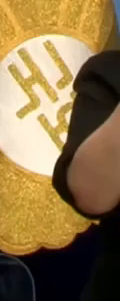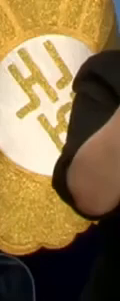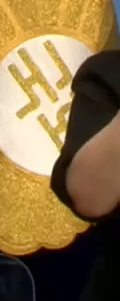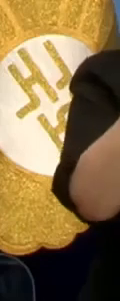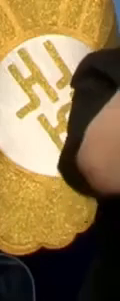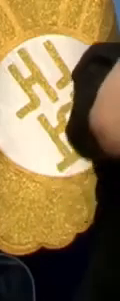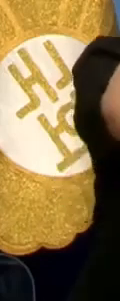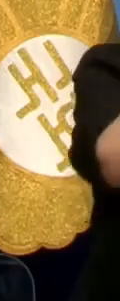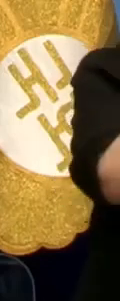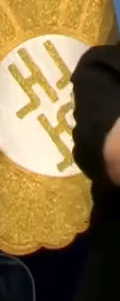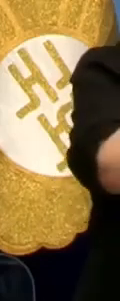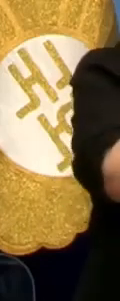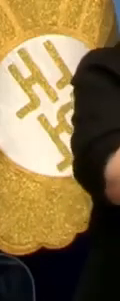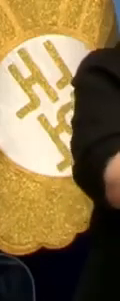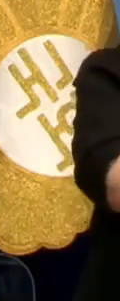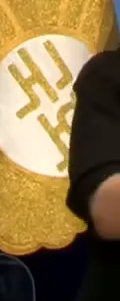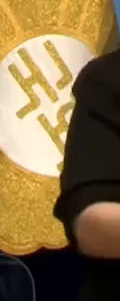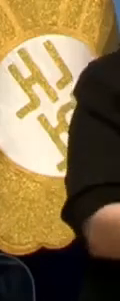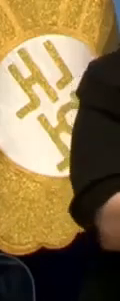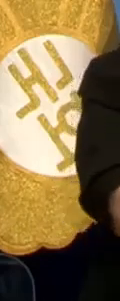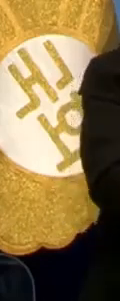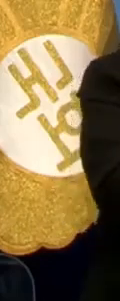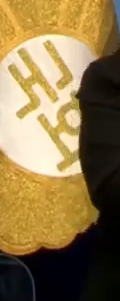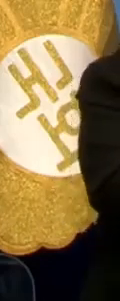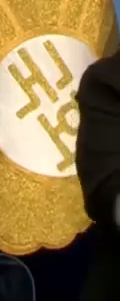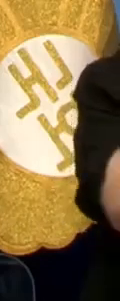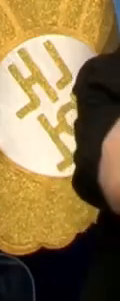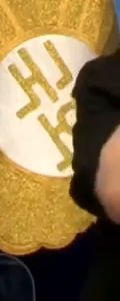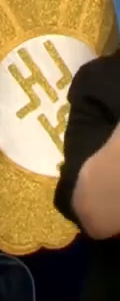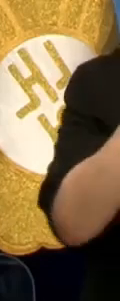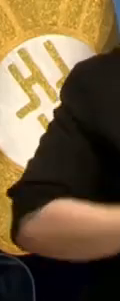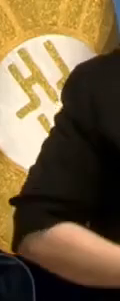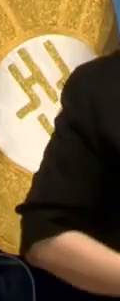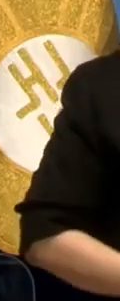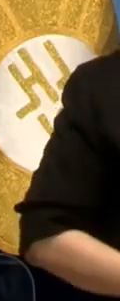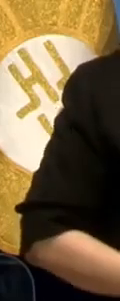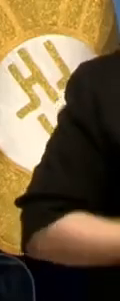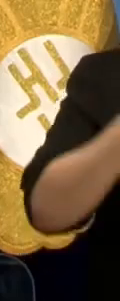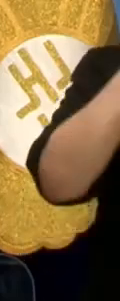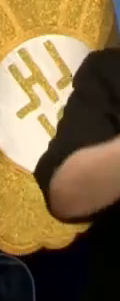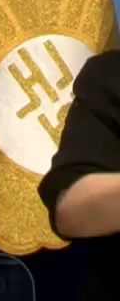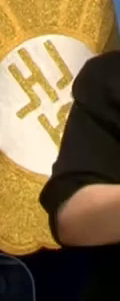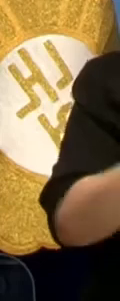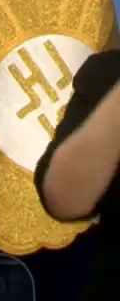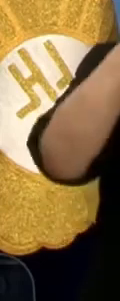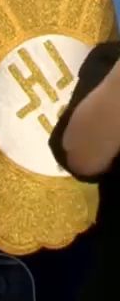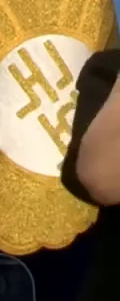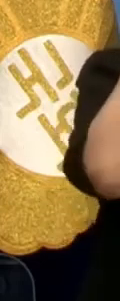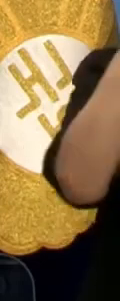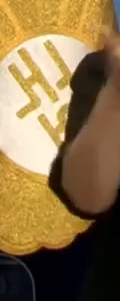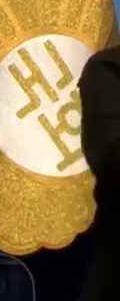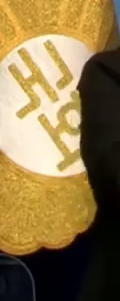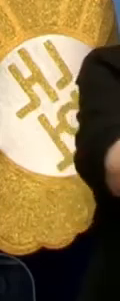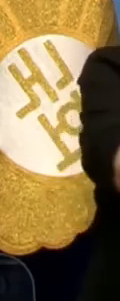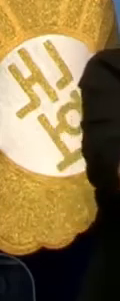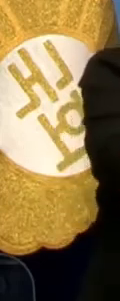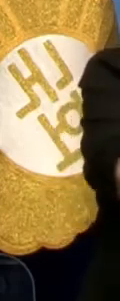하는 최종 목표에는 도달할 수는 없습니다. 그러나 차기 정부 임기 내에는